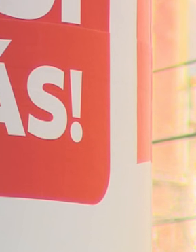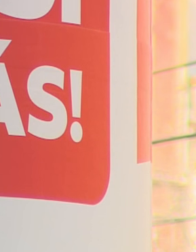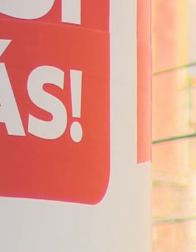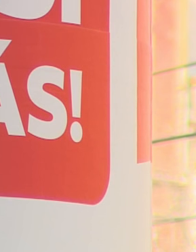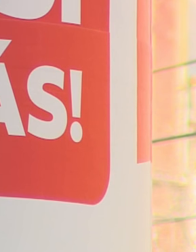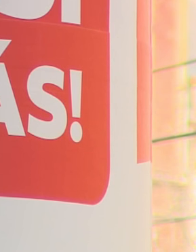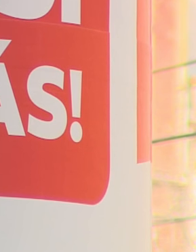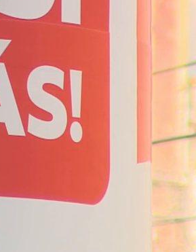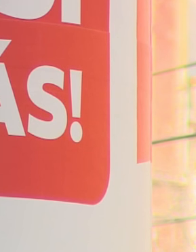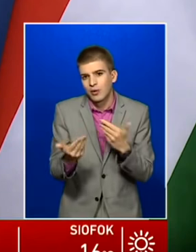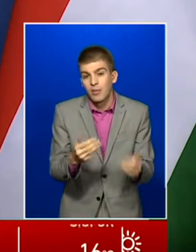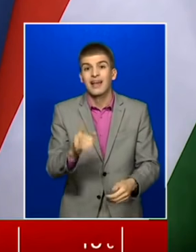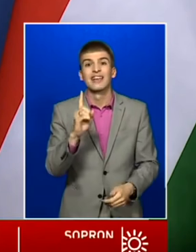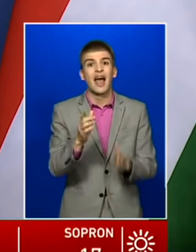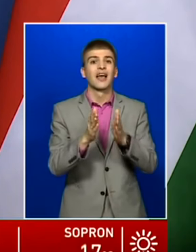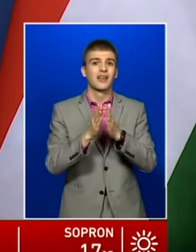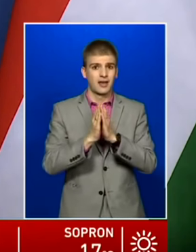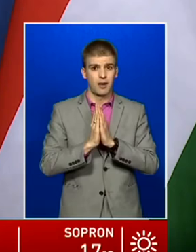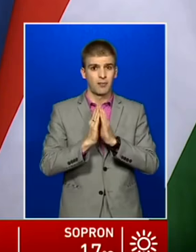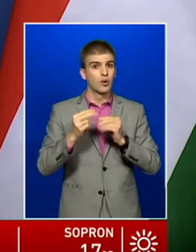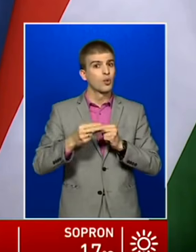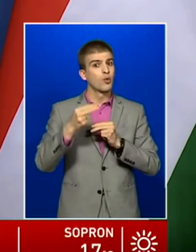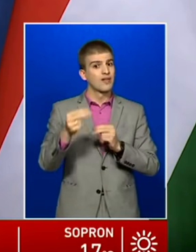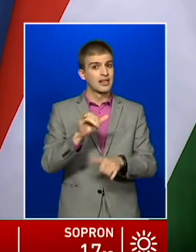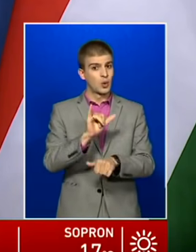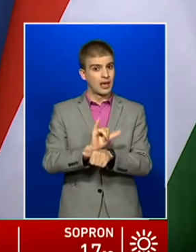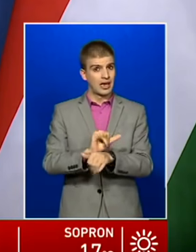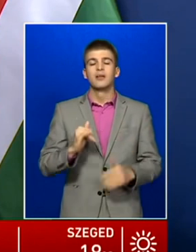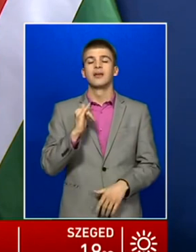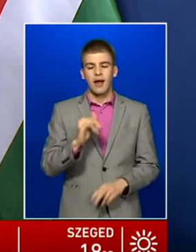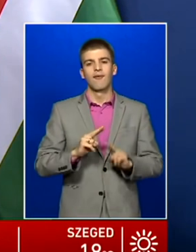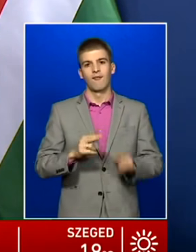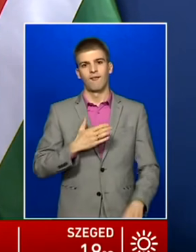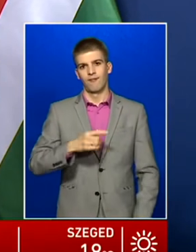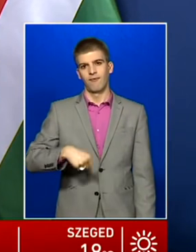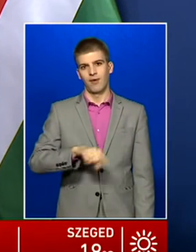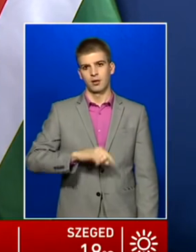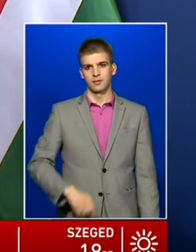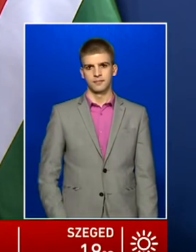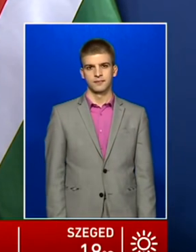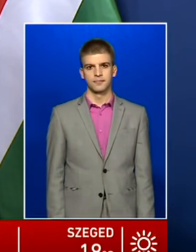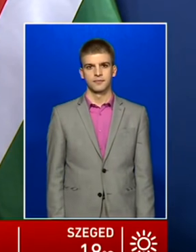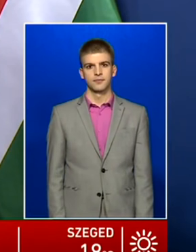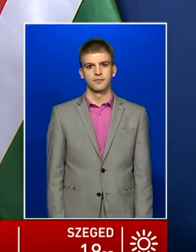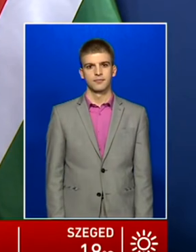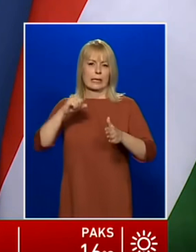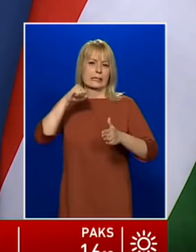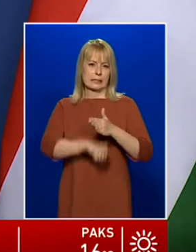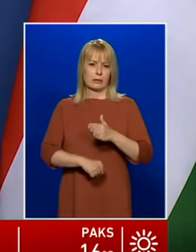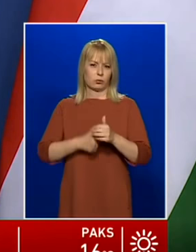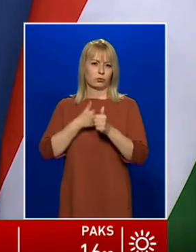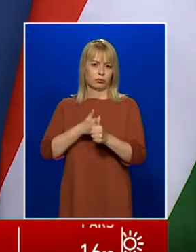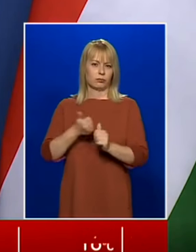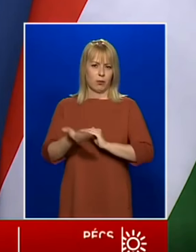egyelőre korainak tart olyan nemzetközi gyakorlatban látott intézkedéseket, mint a diákok visszaengedése az iskolákba.